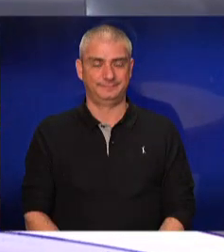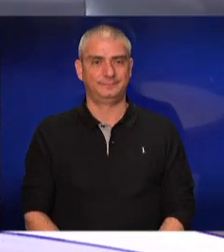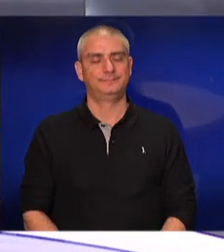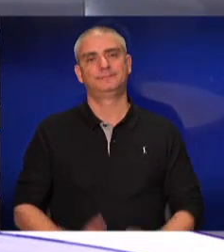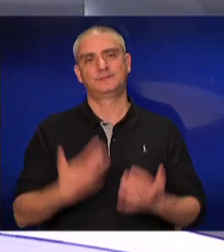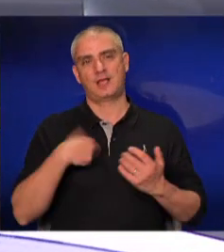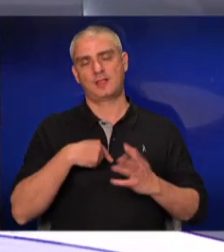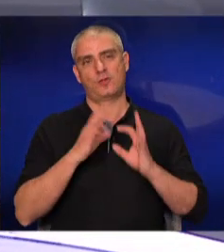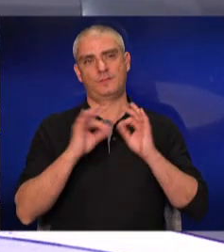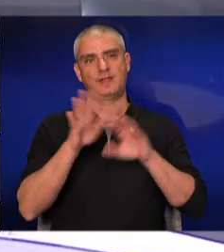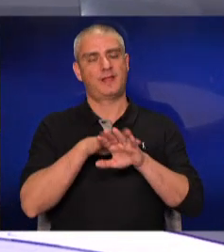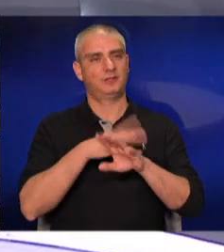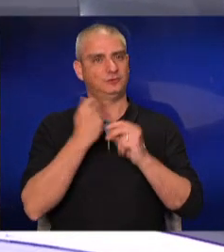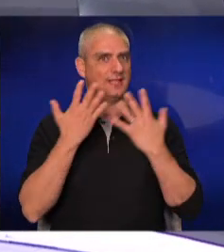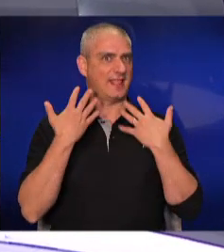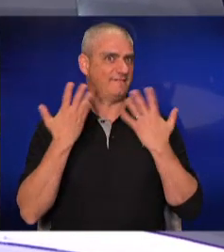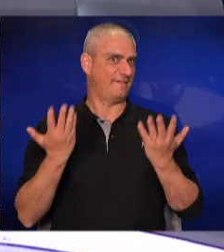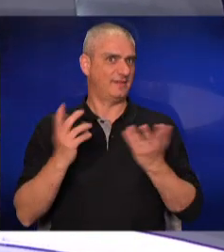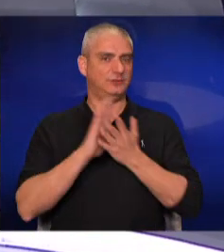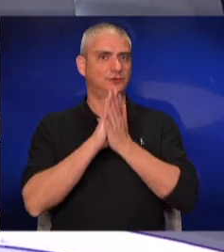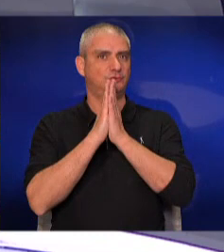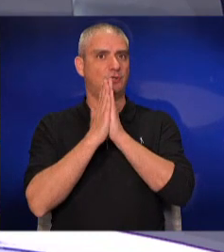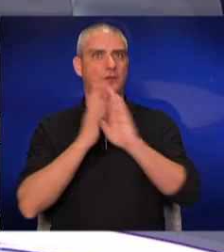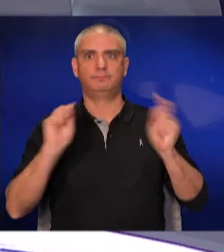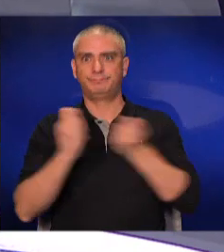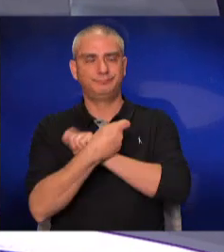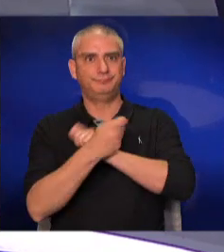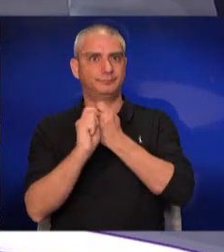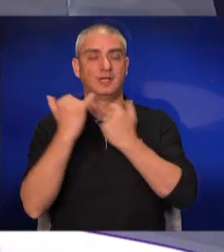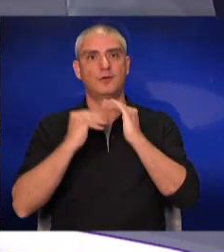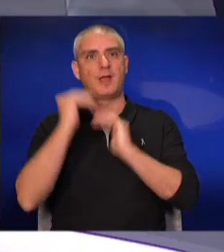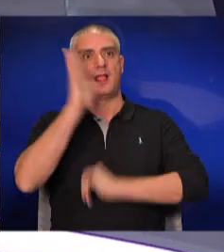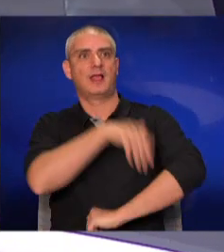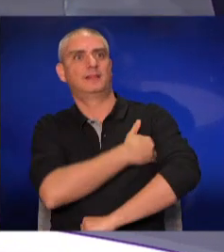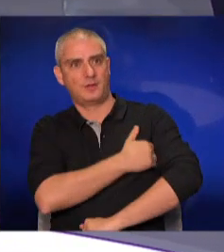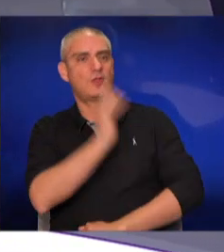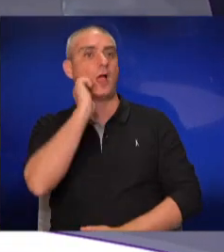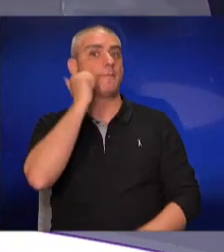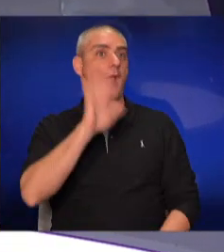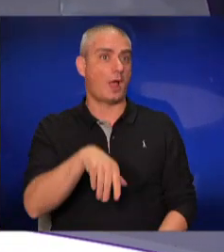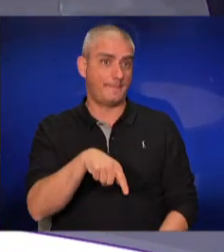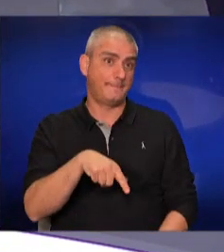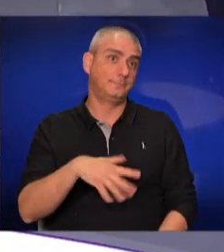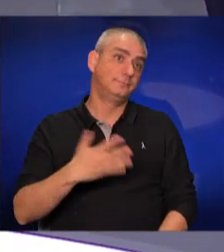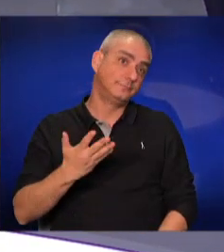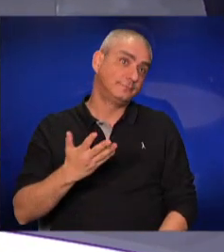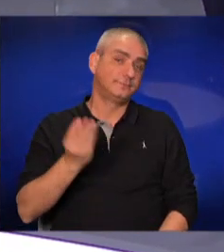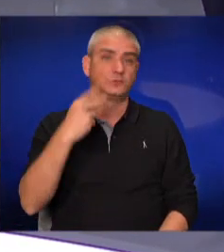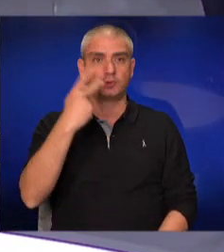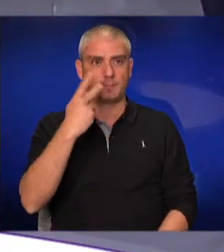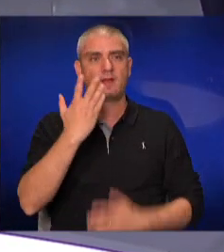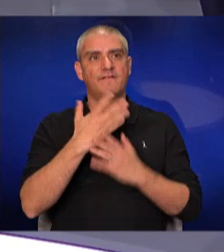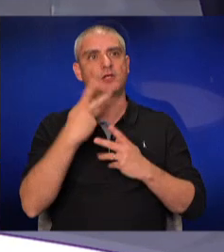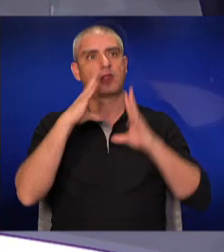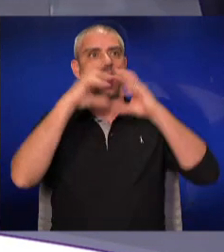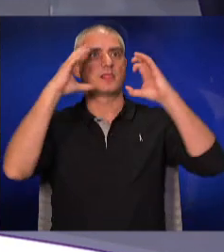אז אנחנו מתחילים להרגיש קצת אביב, נכון? השינויים הופכים להיות מהירים, כבר היום עלייה בטמפרטורות גם מחר, מחרתיים כבר הרבה יותר